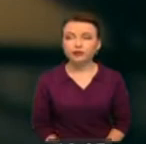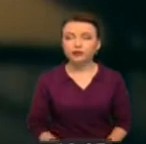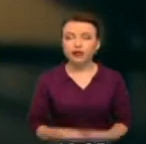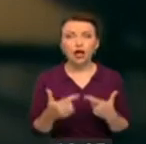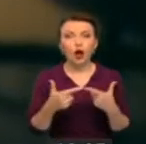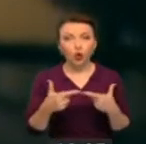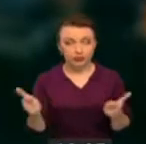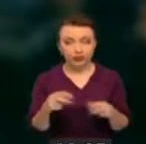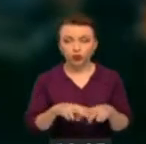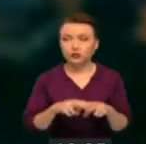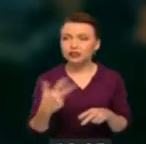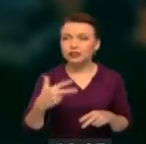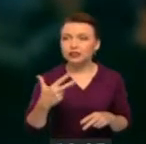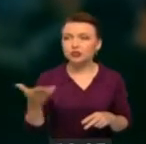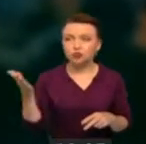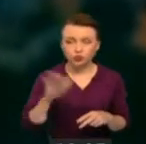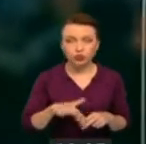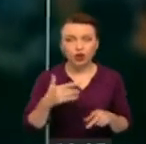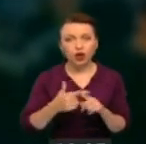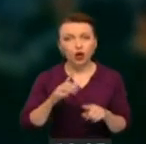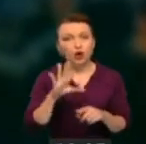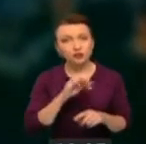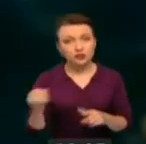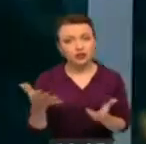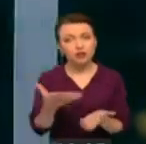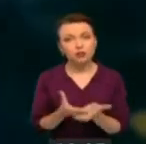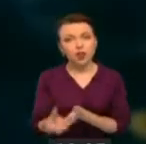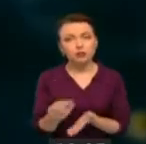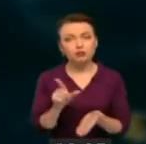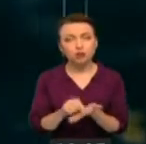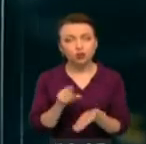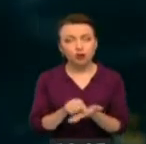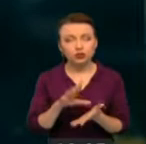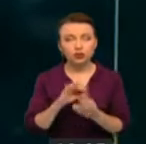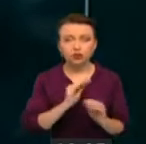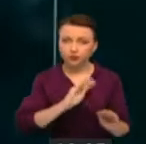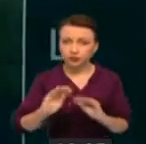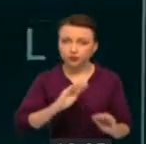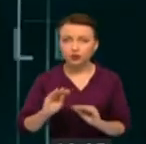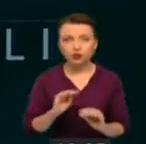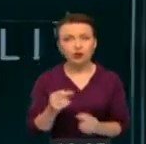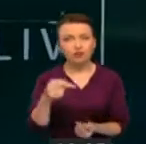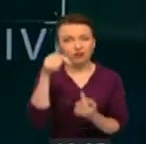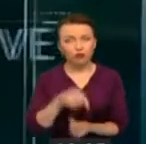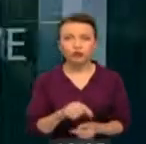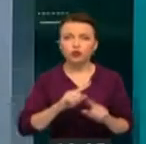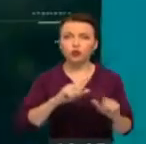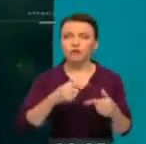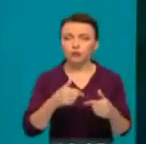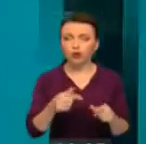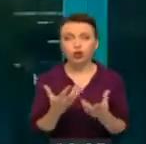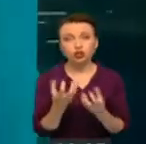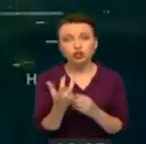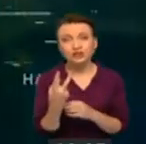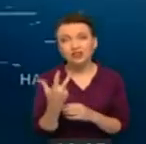Гостелів у столиці 30 офіційних, які платять податки і облаштовані відповідно до вимог. Ще приблизно 230 працюють